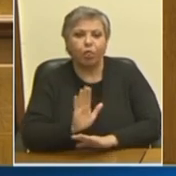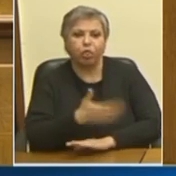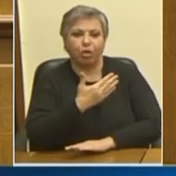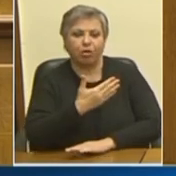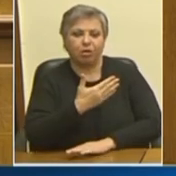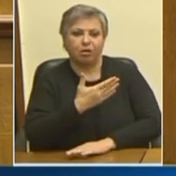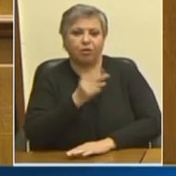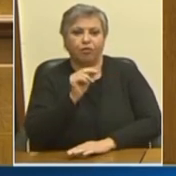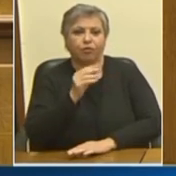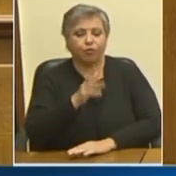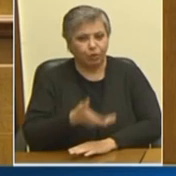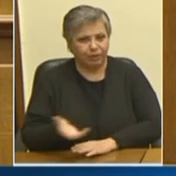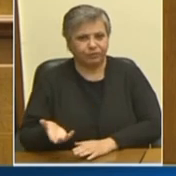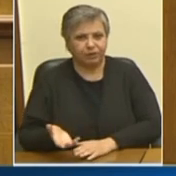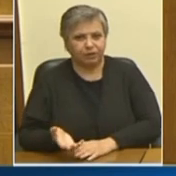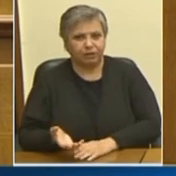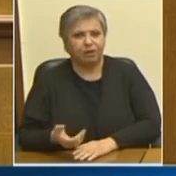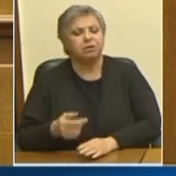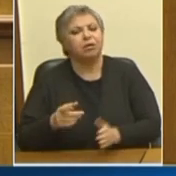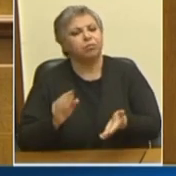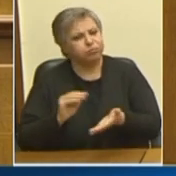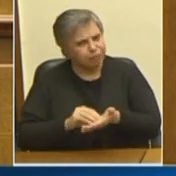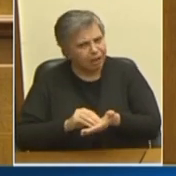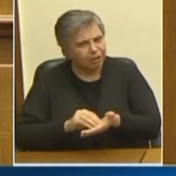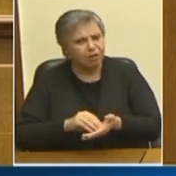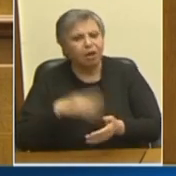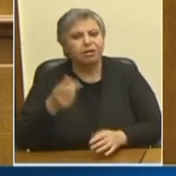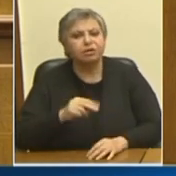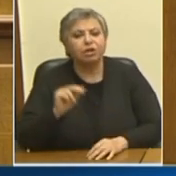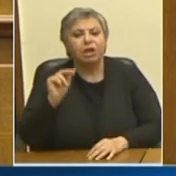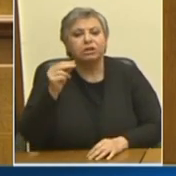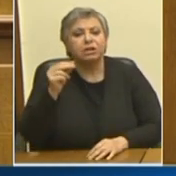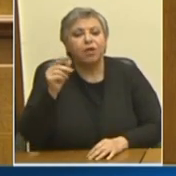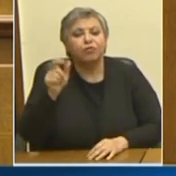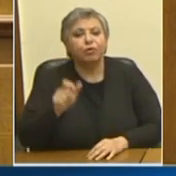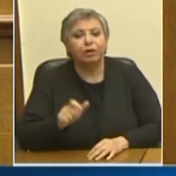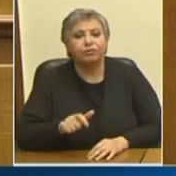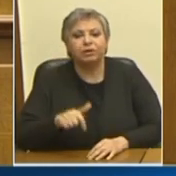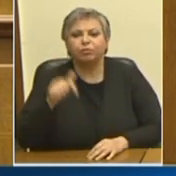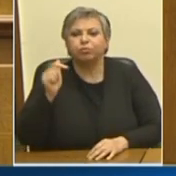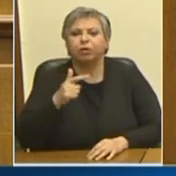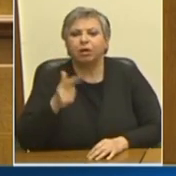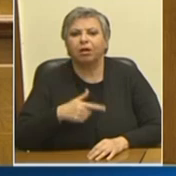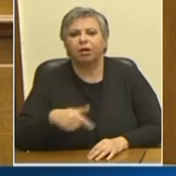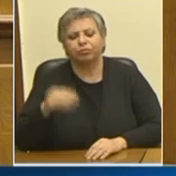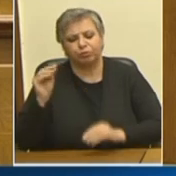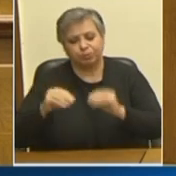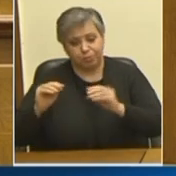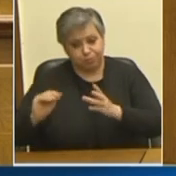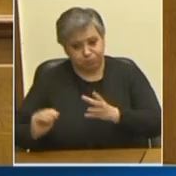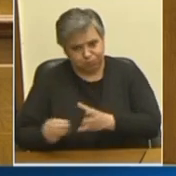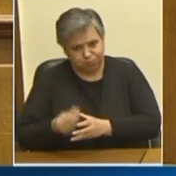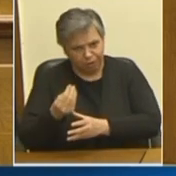Έτσι είναι. Όπως επίσης πρέπει να χάνει την έδρα του και ένας βουλευτής που έχει βγει με ένα κόμμα και αλλάζει